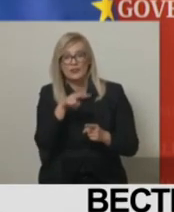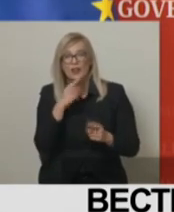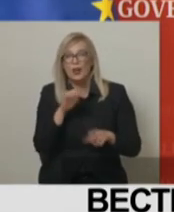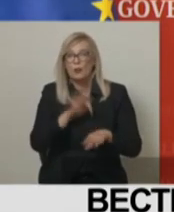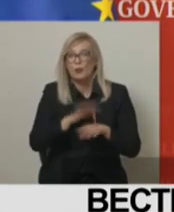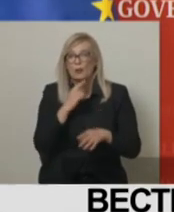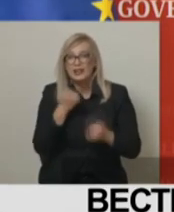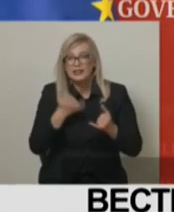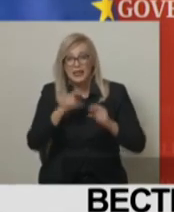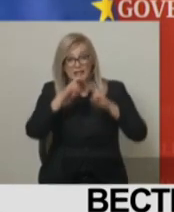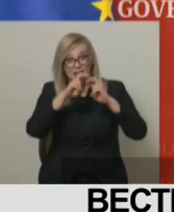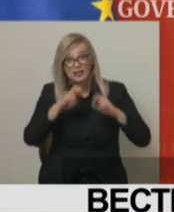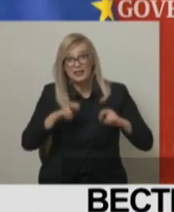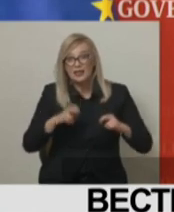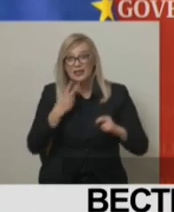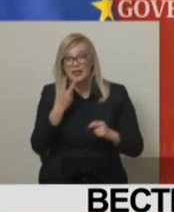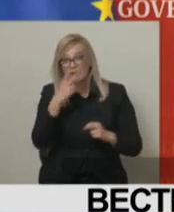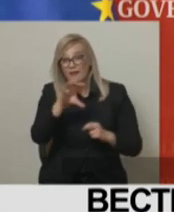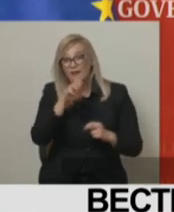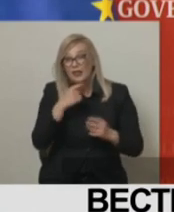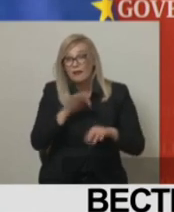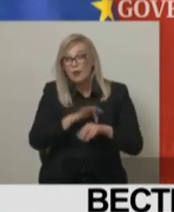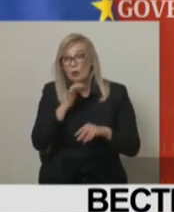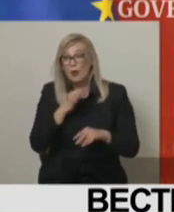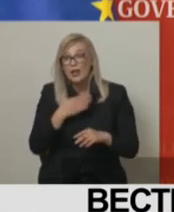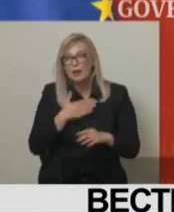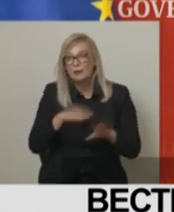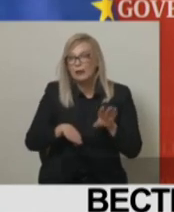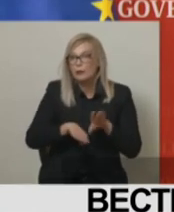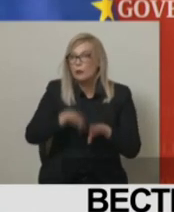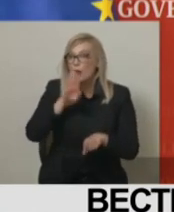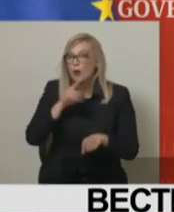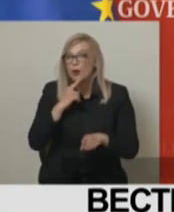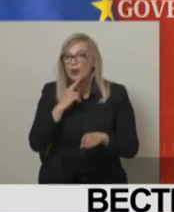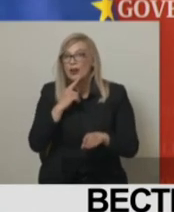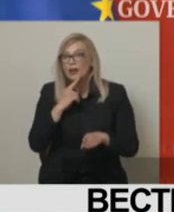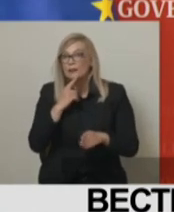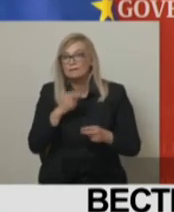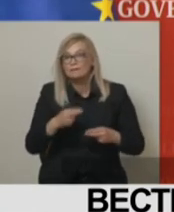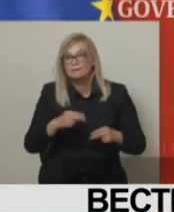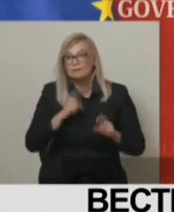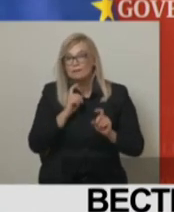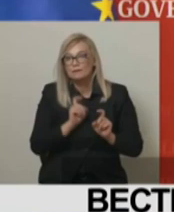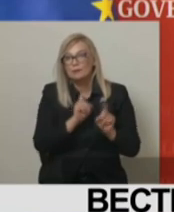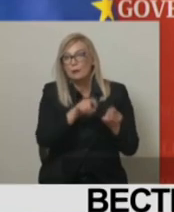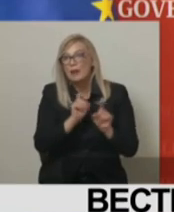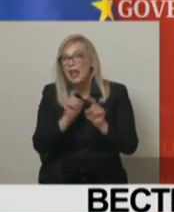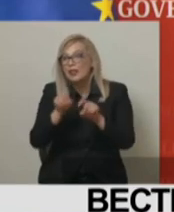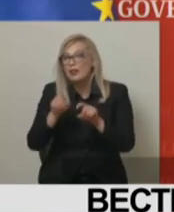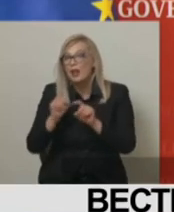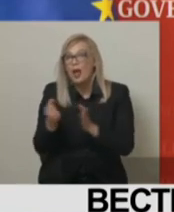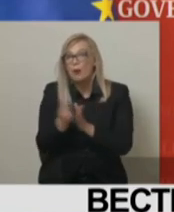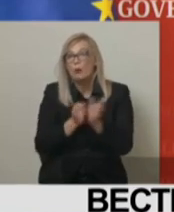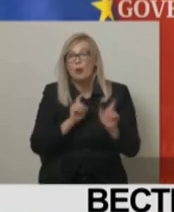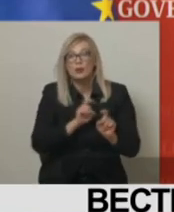се уште се анализира, но е согледано во моментот дека има поголем фактор на преносливост, односно побрзо се